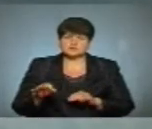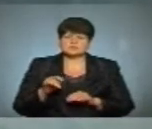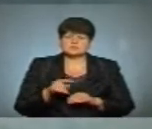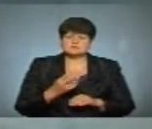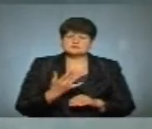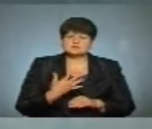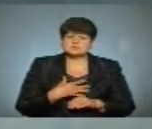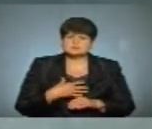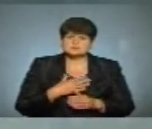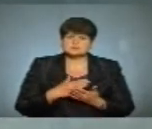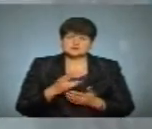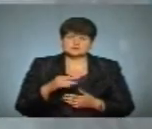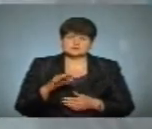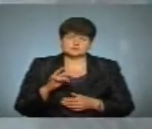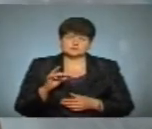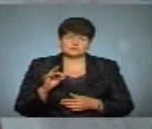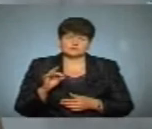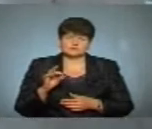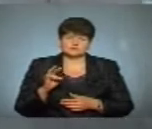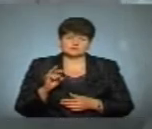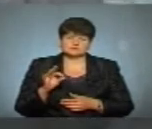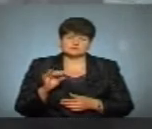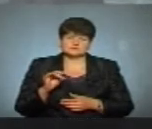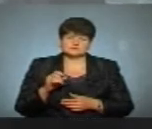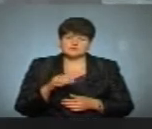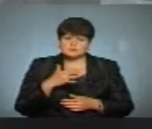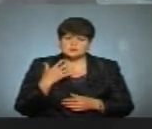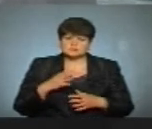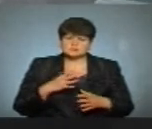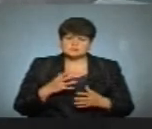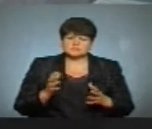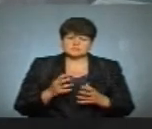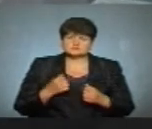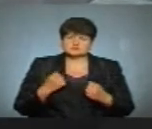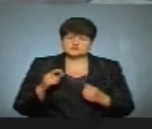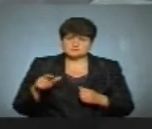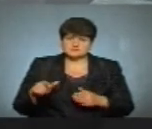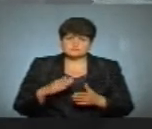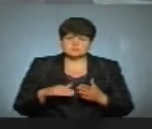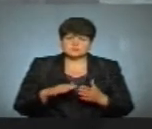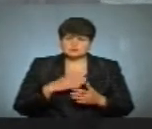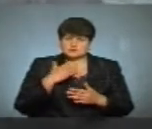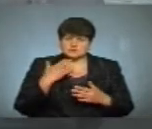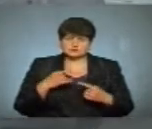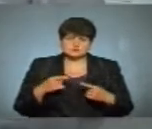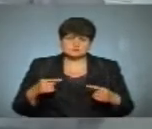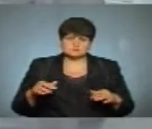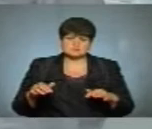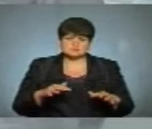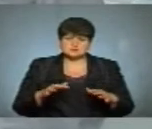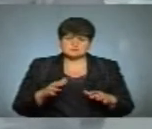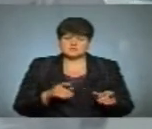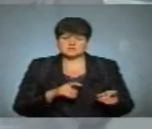наскільки важливим є донорство. Багато енергії збереглося в спортсменах, тому що відмінили дуже багато різних заходів